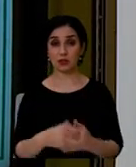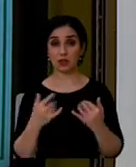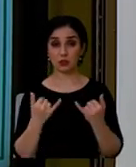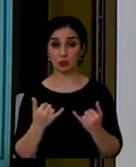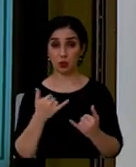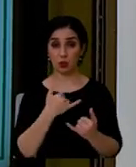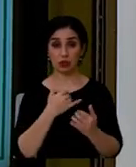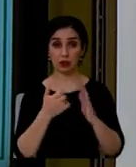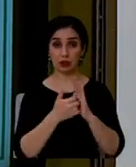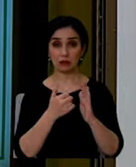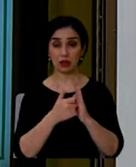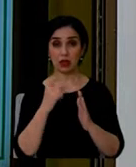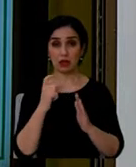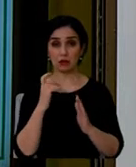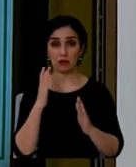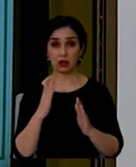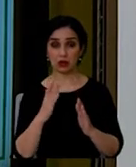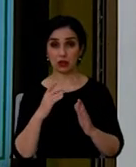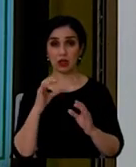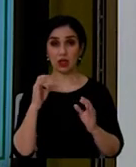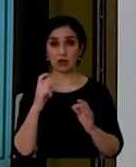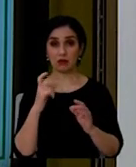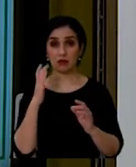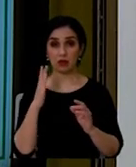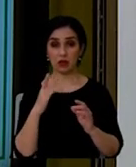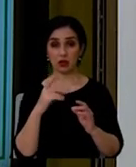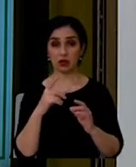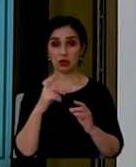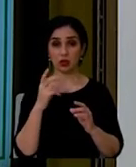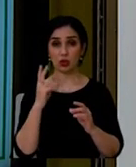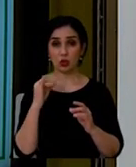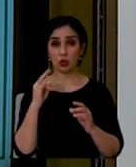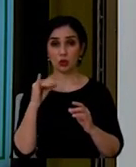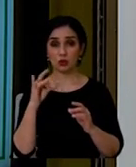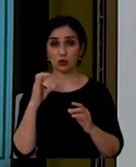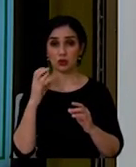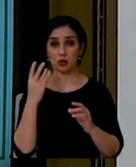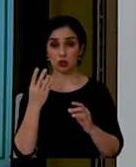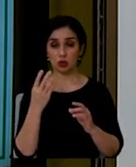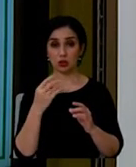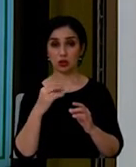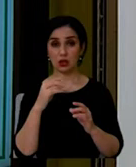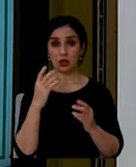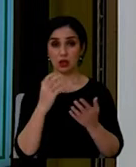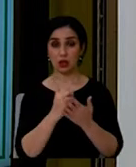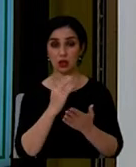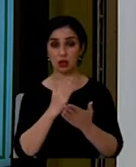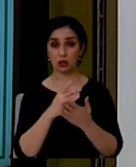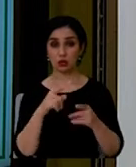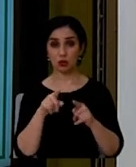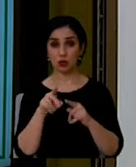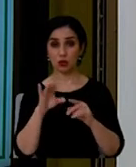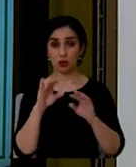Теперь у меня не хватает эквивалента. Эквивалент купрум СО4 нахожу по